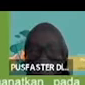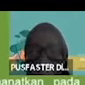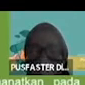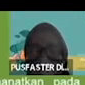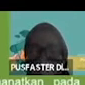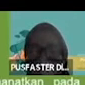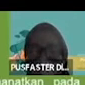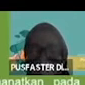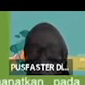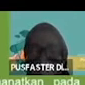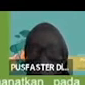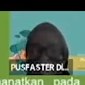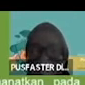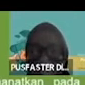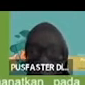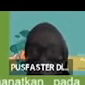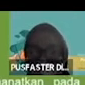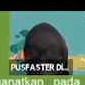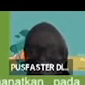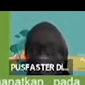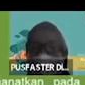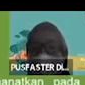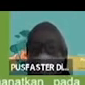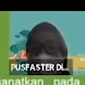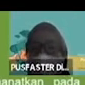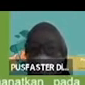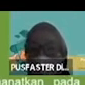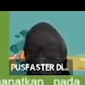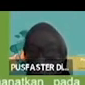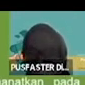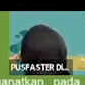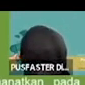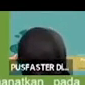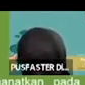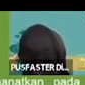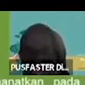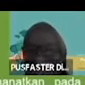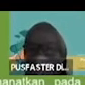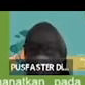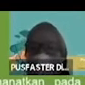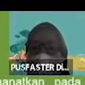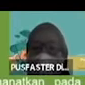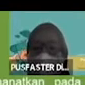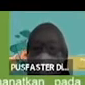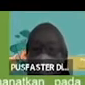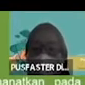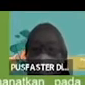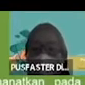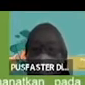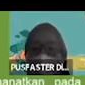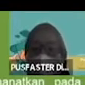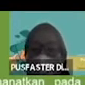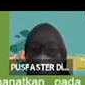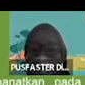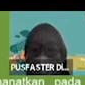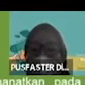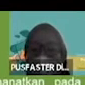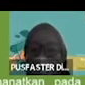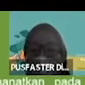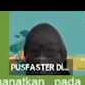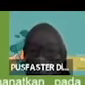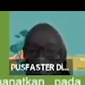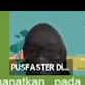tidak merujuk pada SNI tapi bisa game yang stres Club swadeklarasi Nah